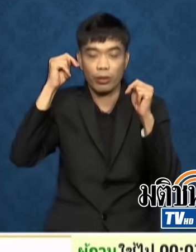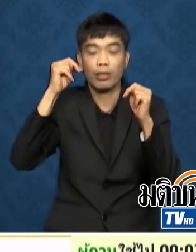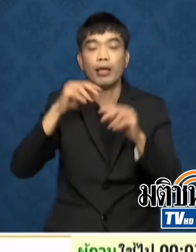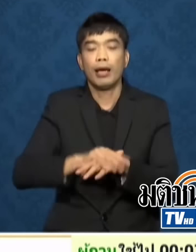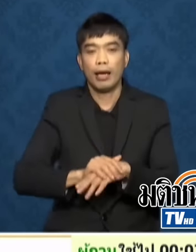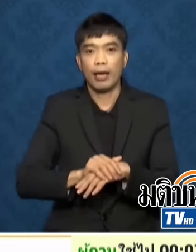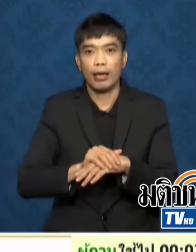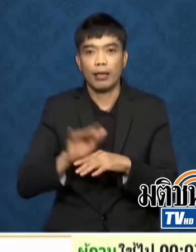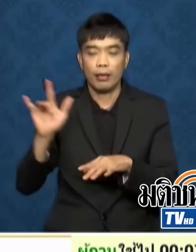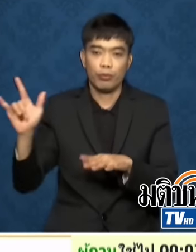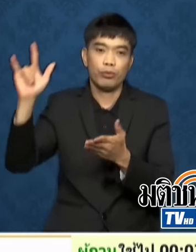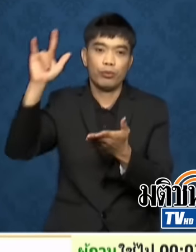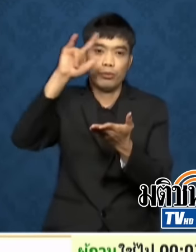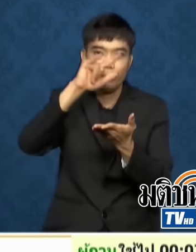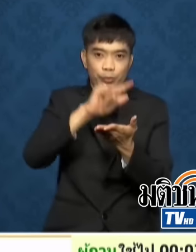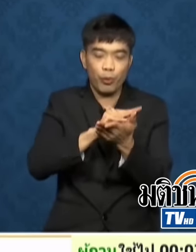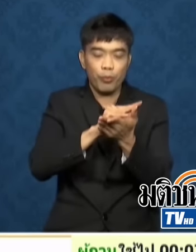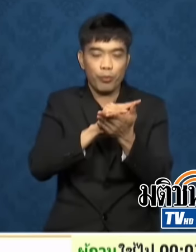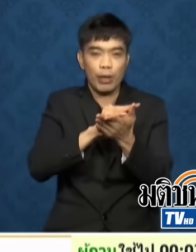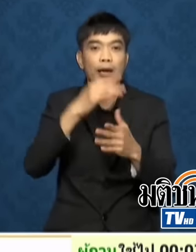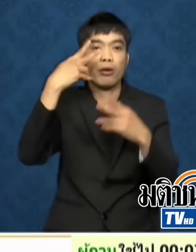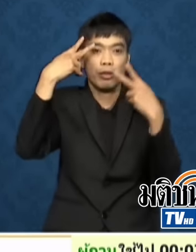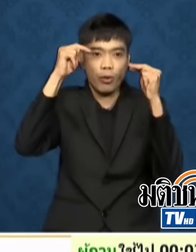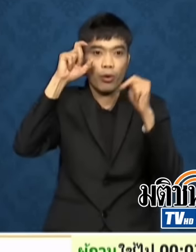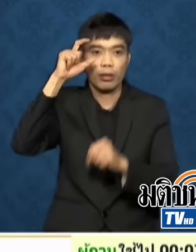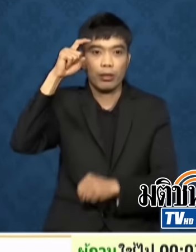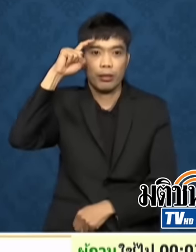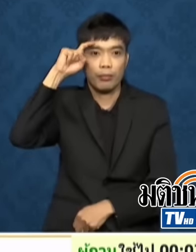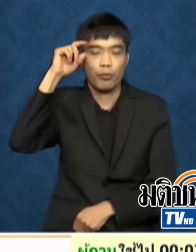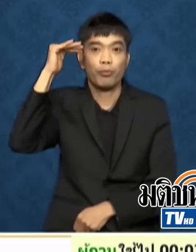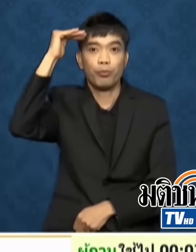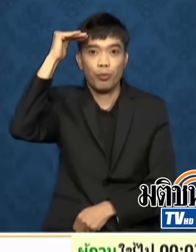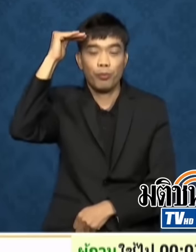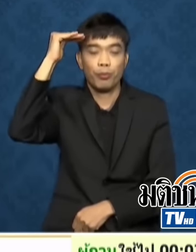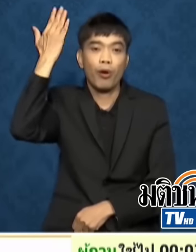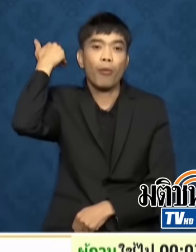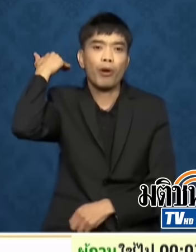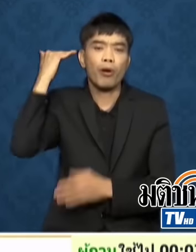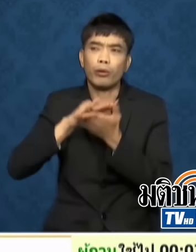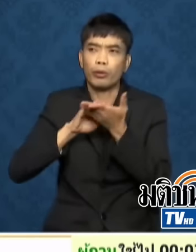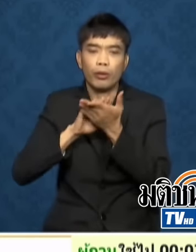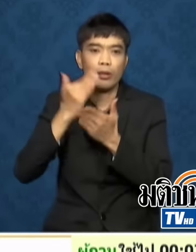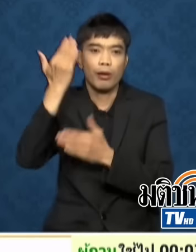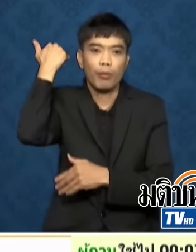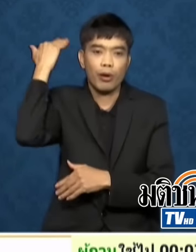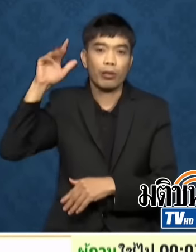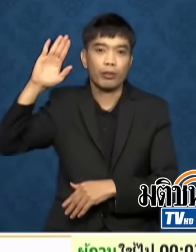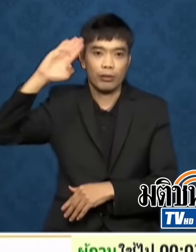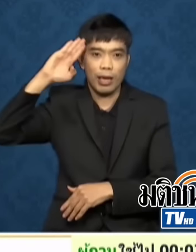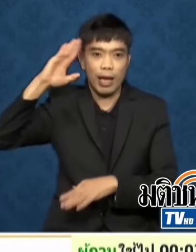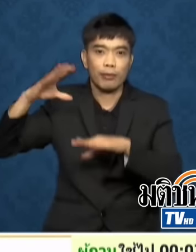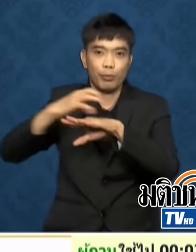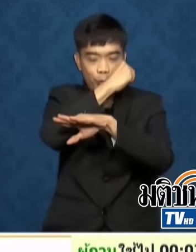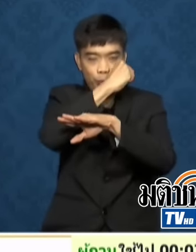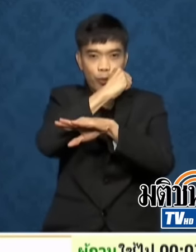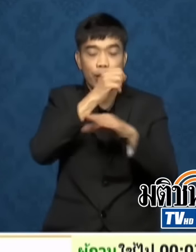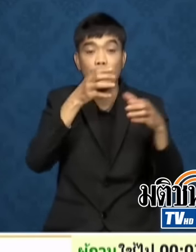งในหัวหน้าคณะคสช.ที่ยึดอำนาจจากรัฐบาลฝ่ายประชาธิปไตย